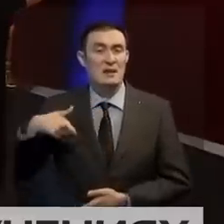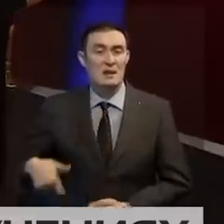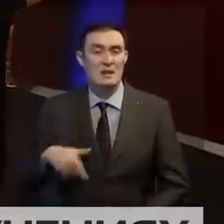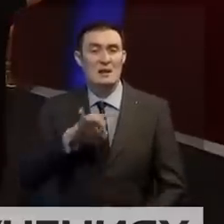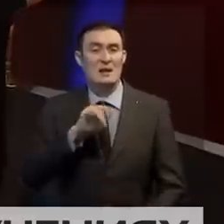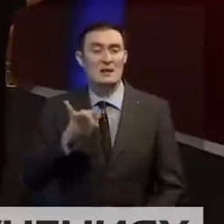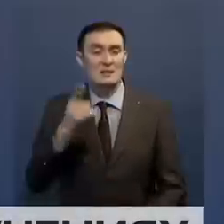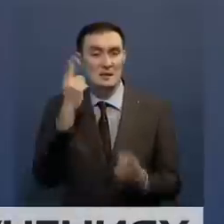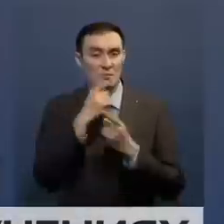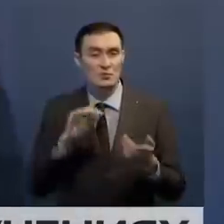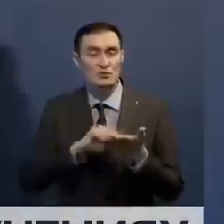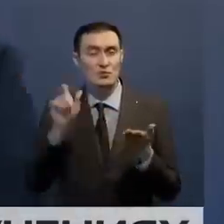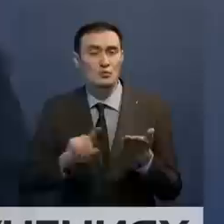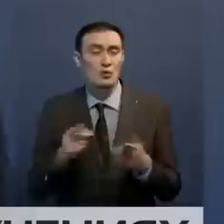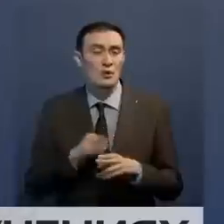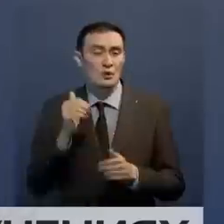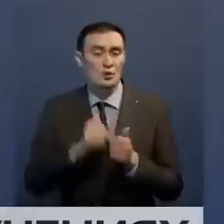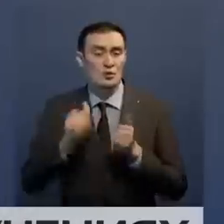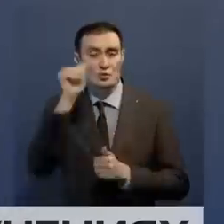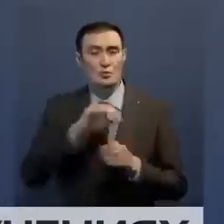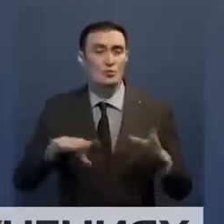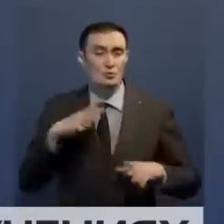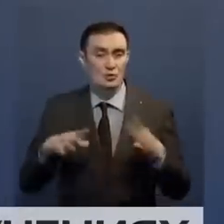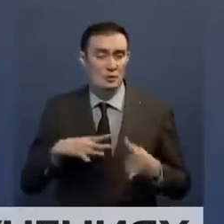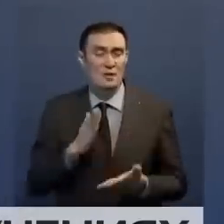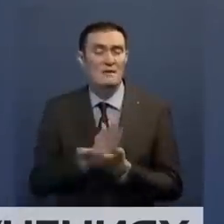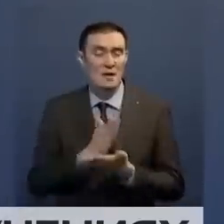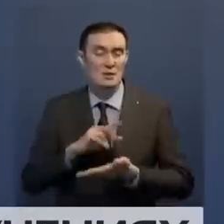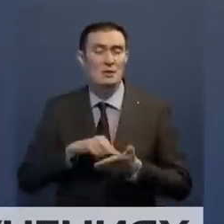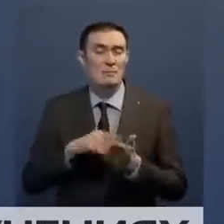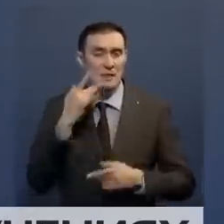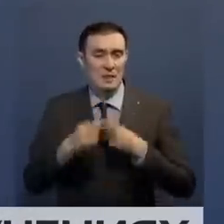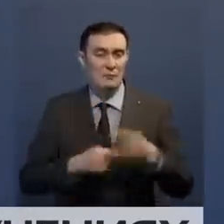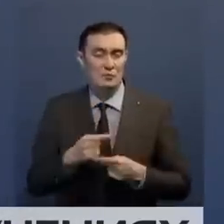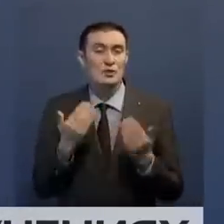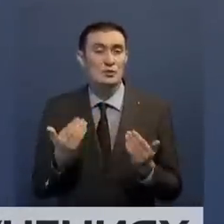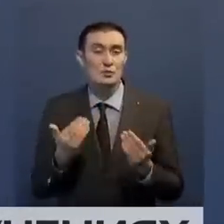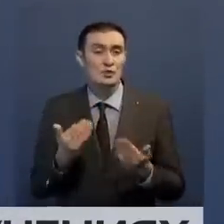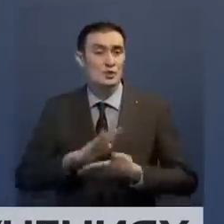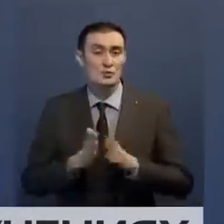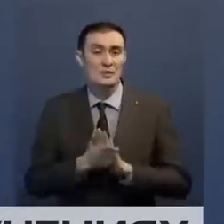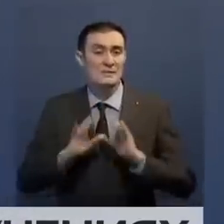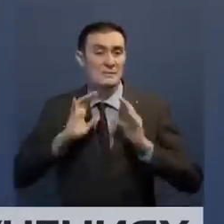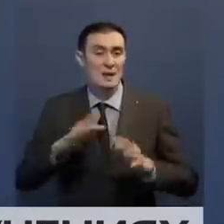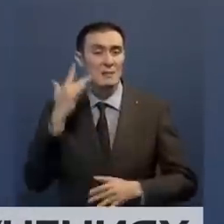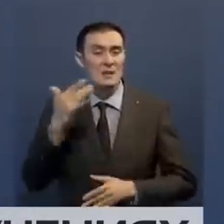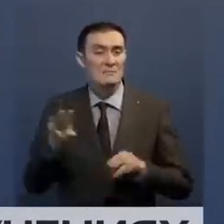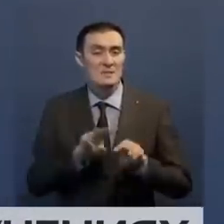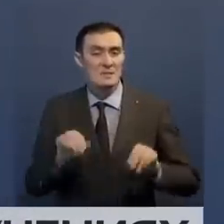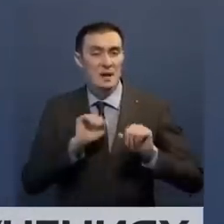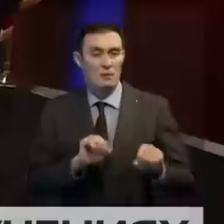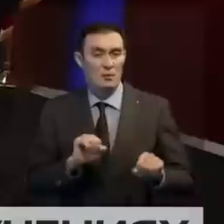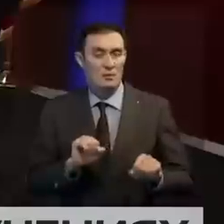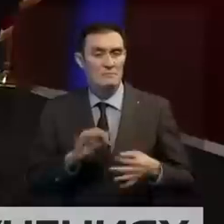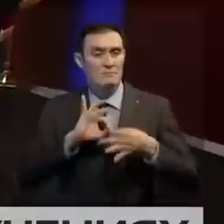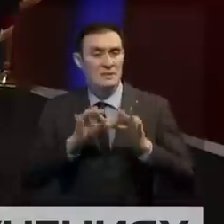Пэт Райдер сообщил журналистам, что это ежегодные учения, и они являются плановыми. Однако из-за текущей геополитической ситуации американское Министерство